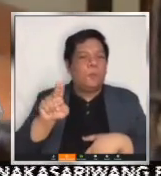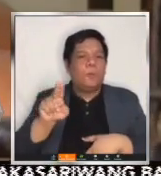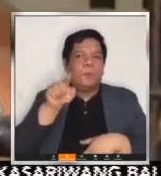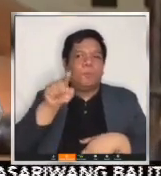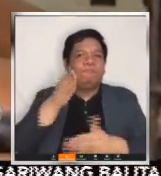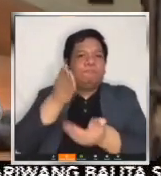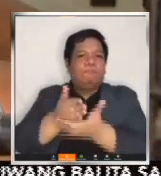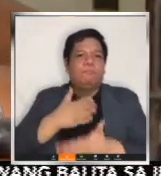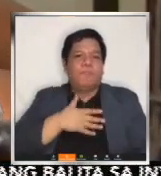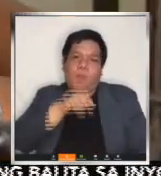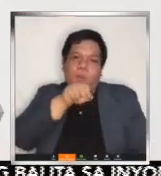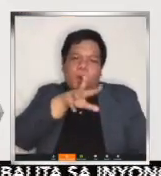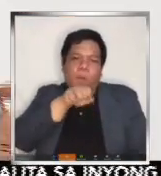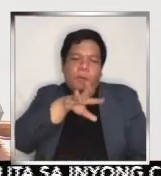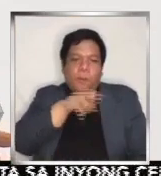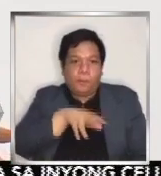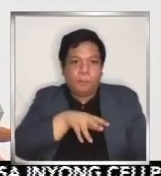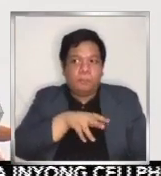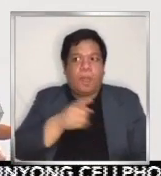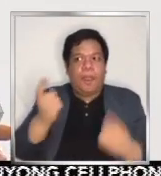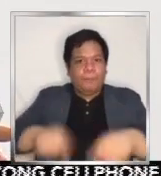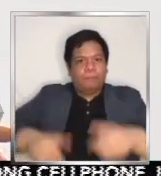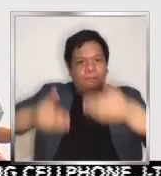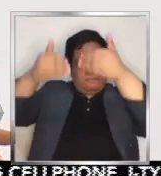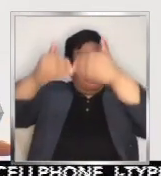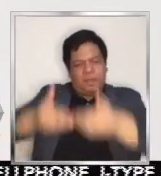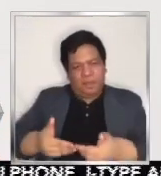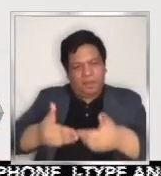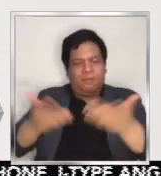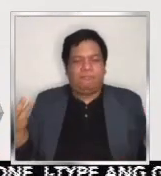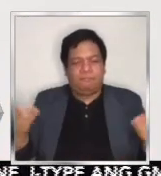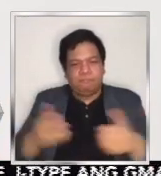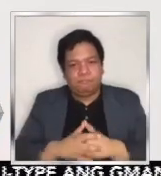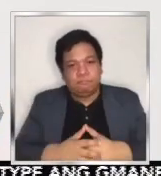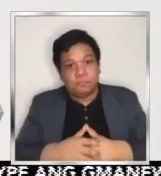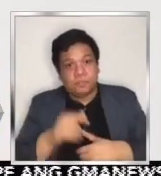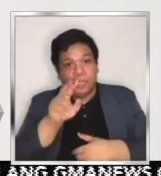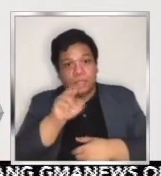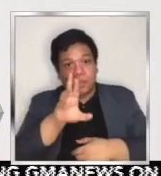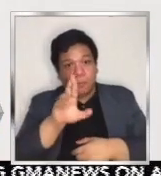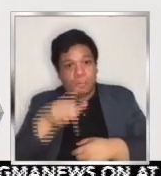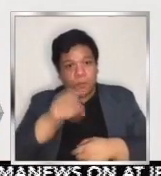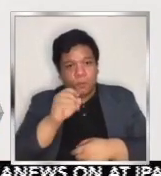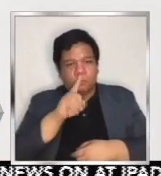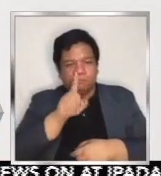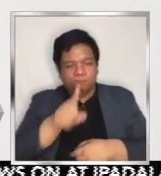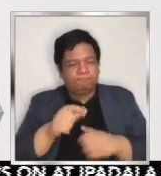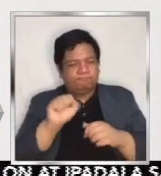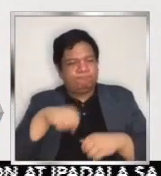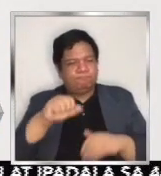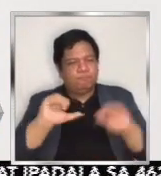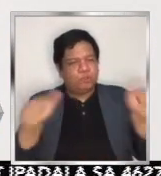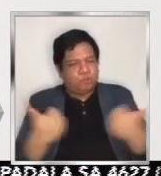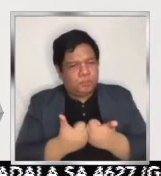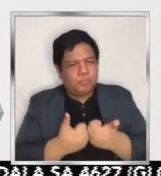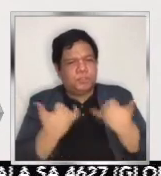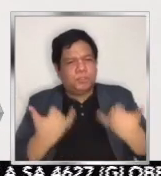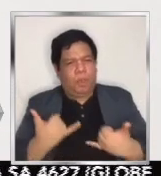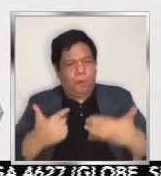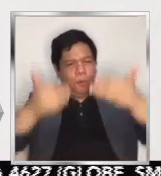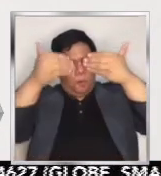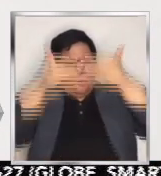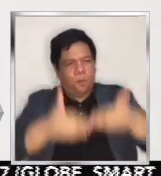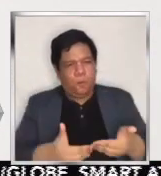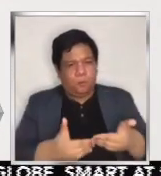inabot po ng lockdown. Aminado ang NCRPO na malaking hamon sa kanilang operasyon ang umiiral na lockdown. Lalo pat sa